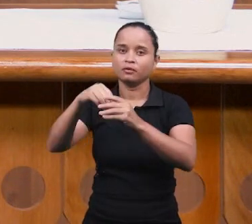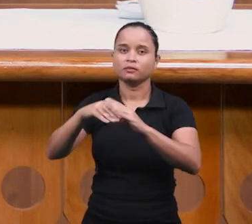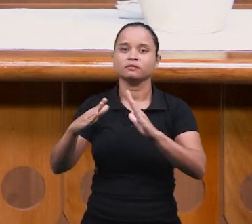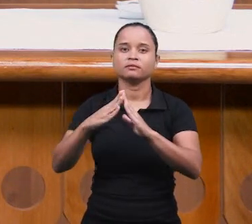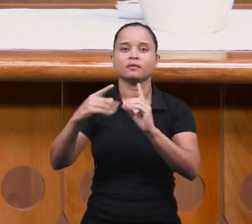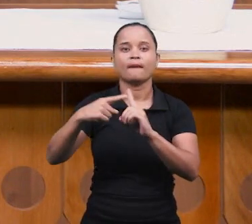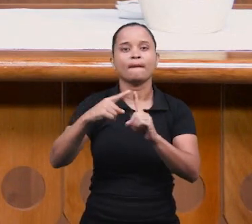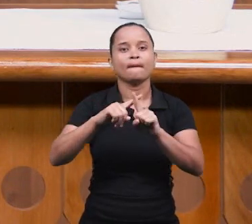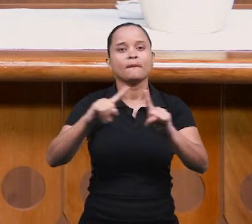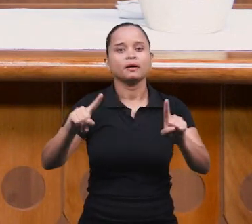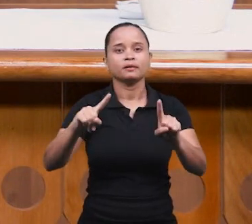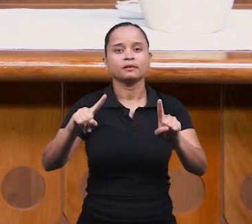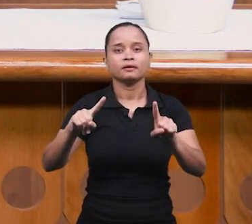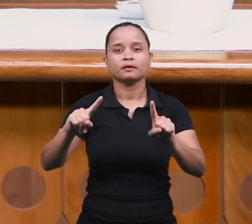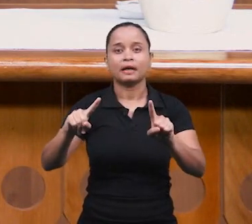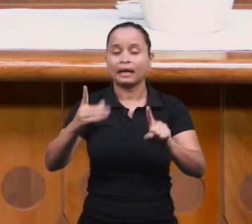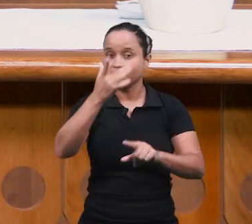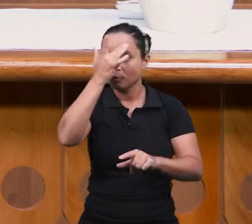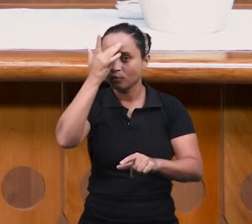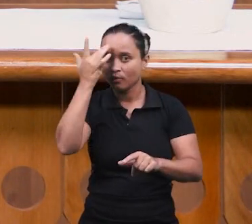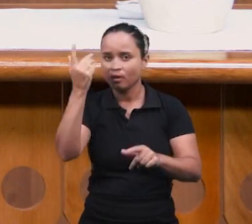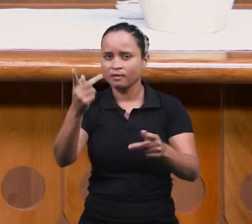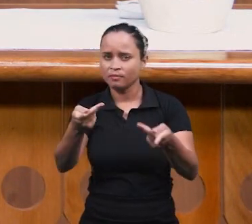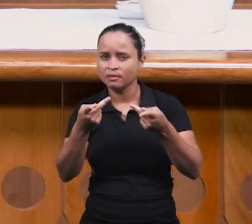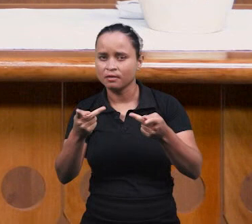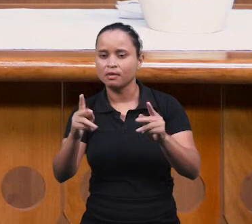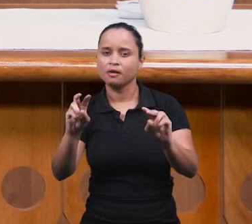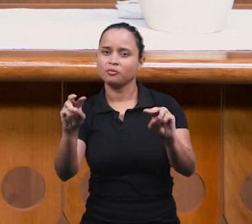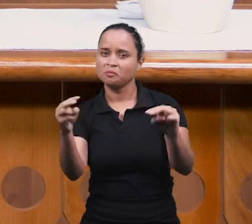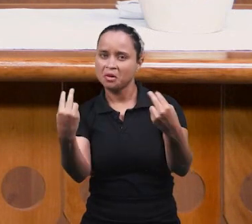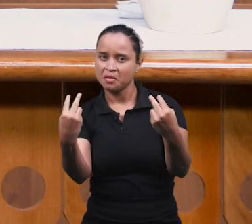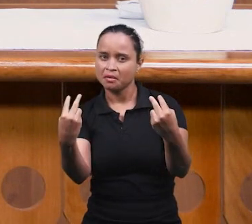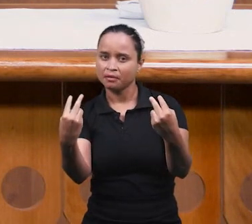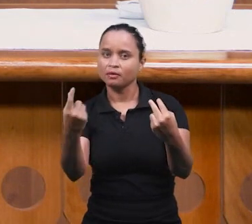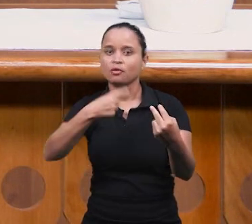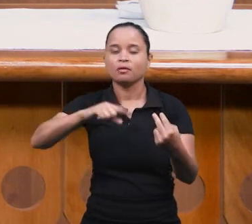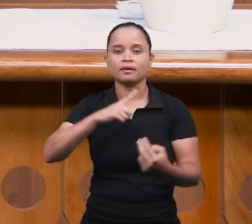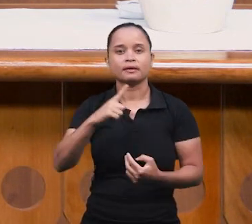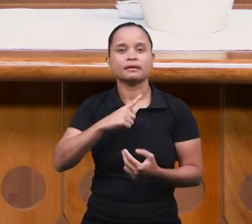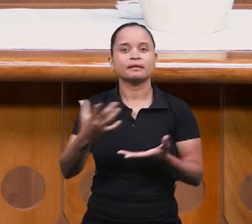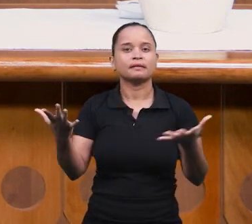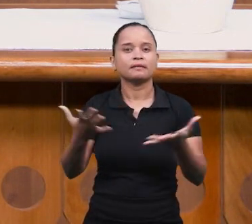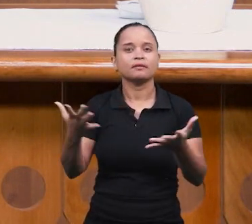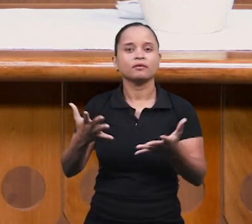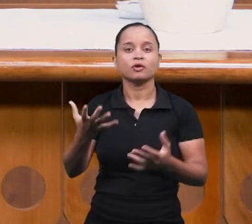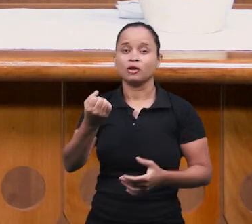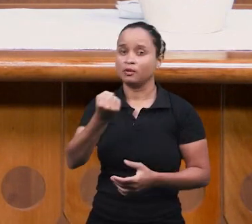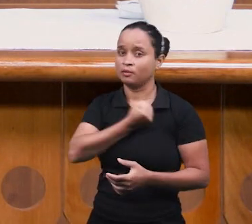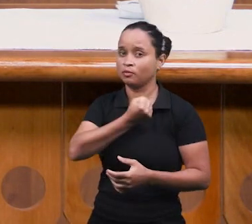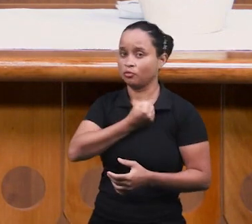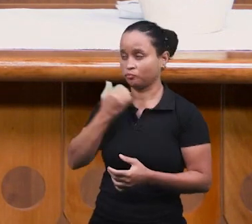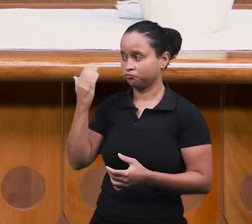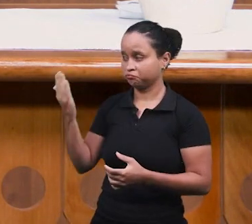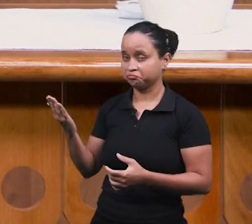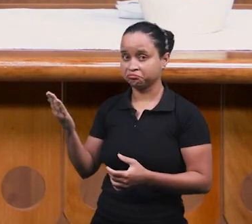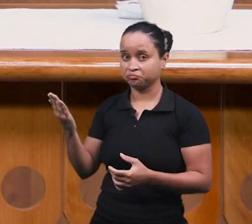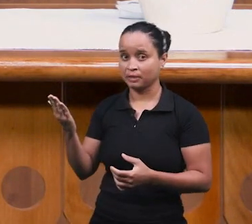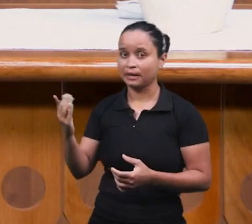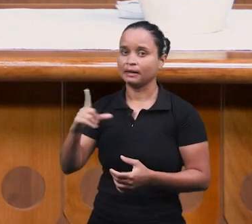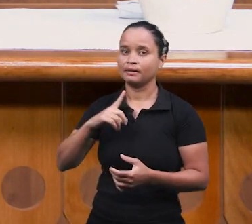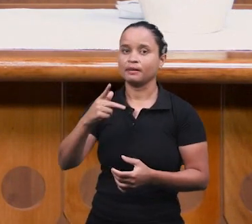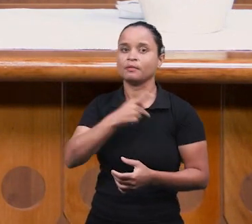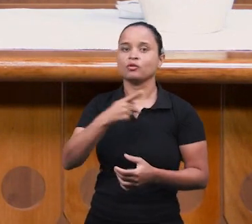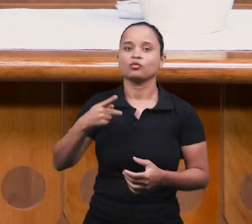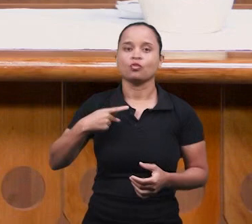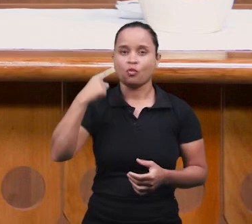l'Église, mais les visiteurs, nous avons dans ce numéro de téléphone à disposition des pasteurs